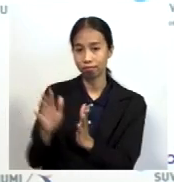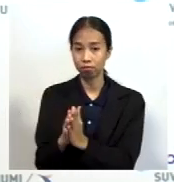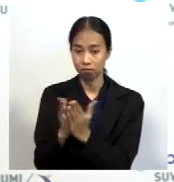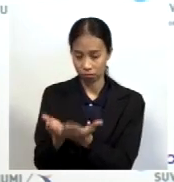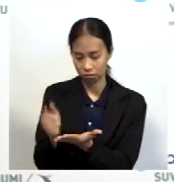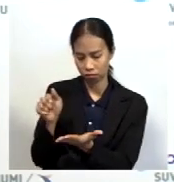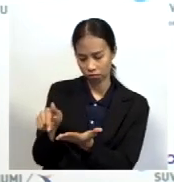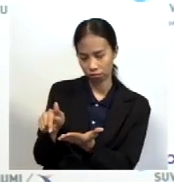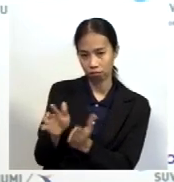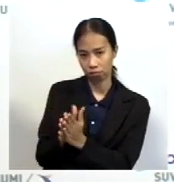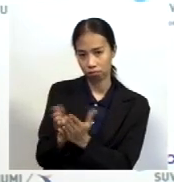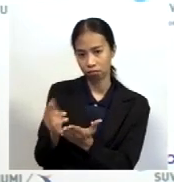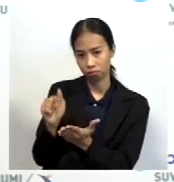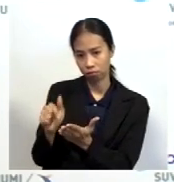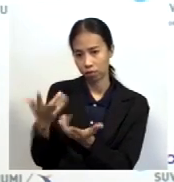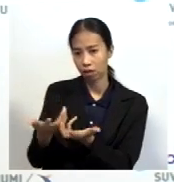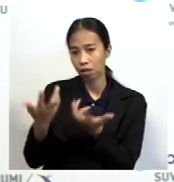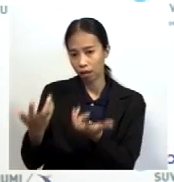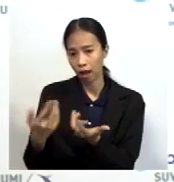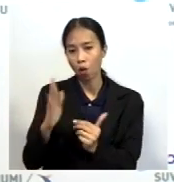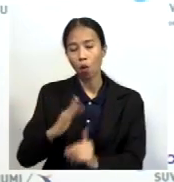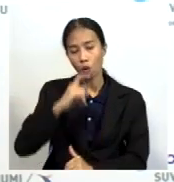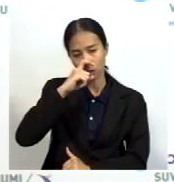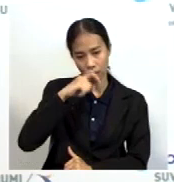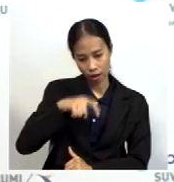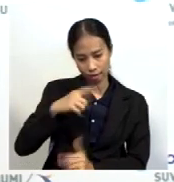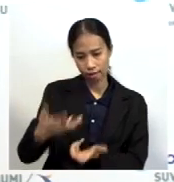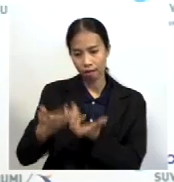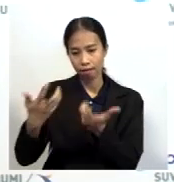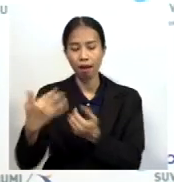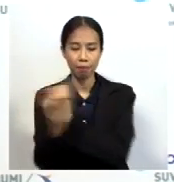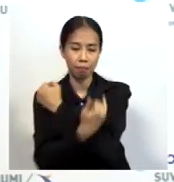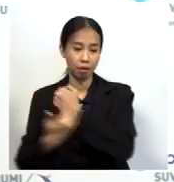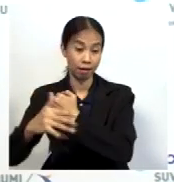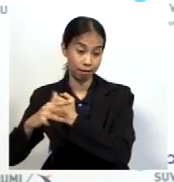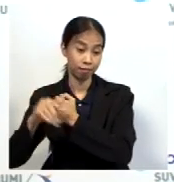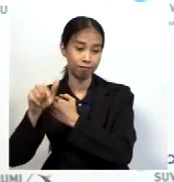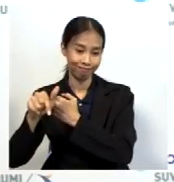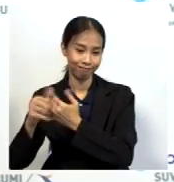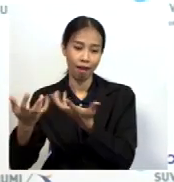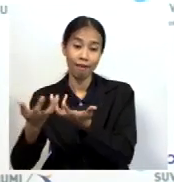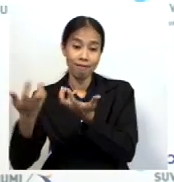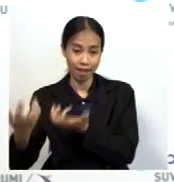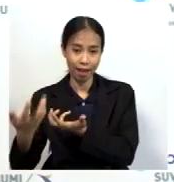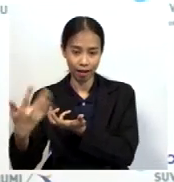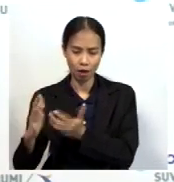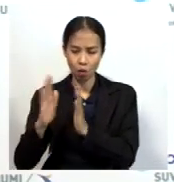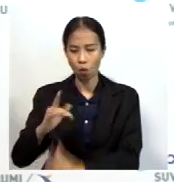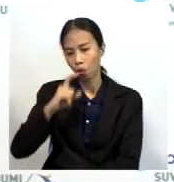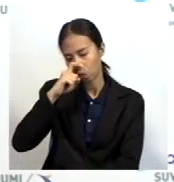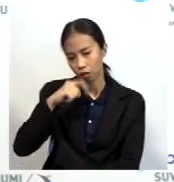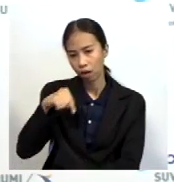ของผู้โดยสารที่เดินทางแล้วแยกเป็นผู้โดยสารชาวไทยและผู้โดยสารชาวต่างประเทศนะครับผู้โดยสารชาวไ